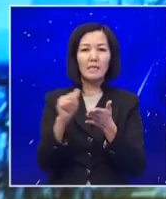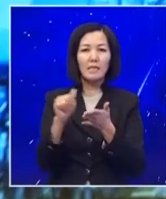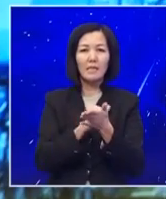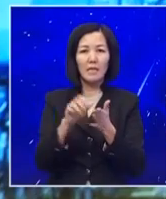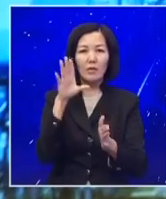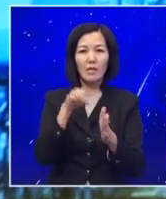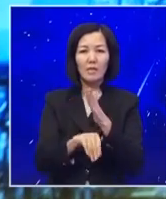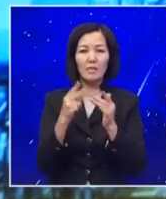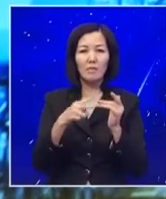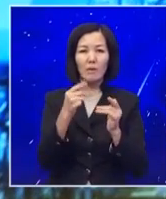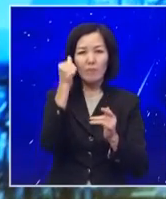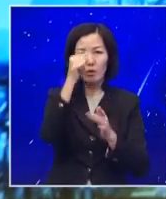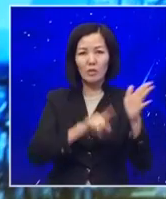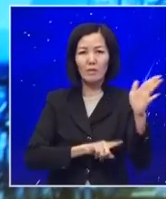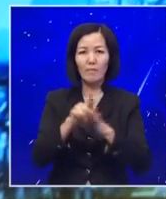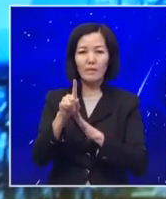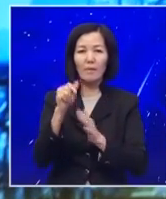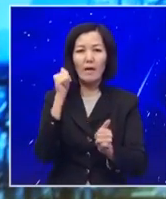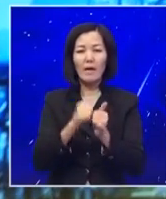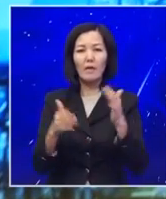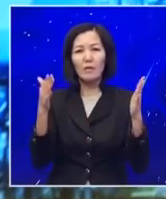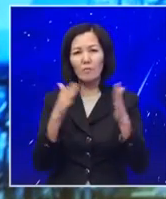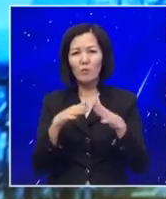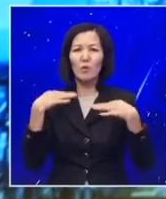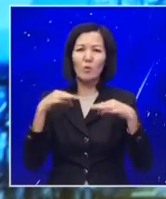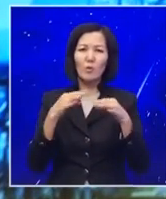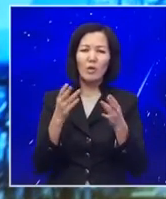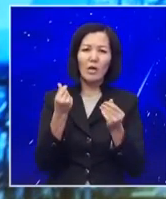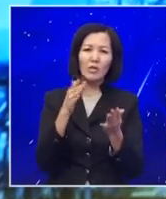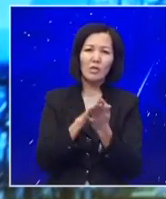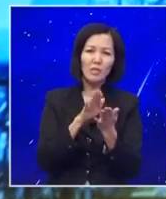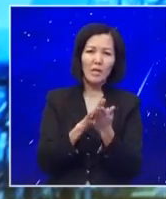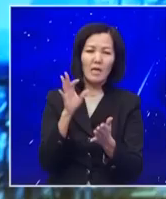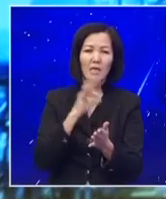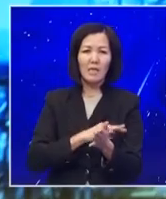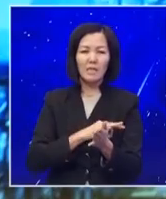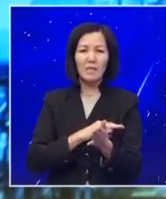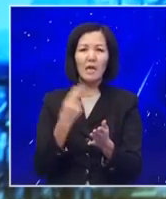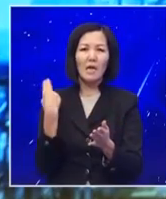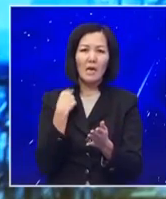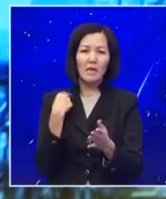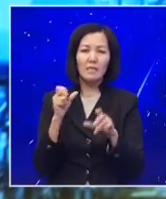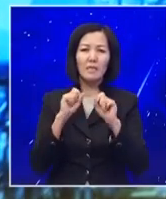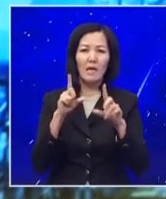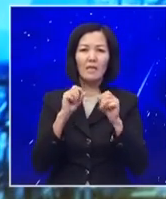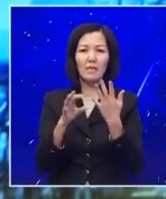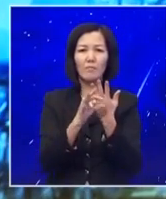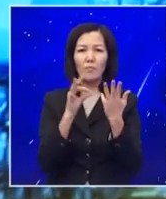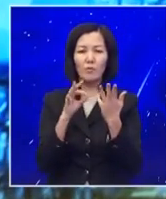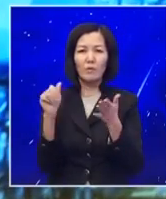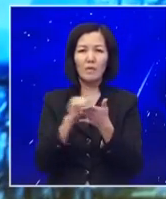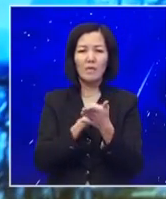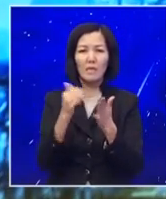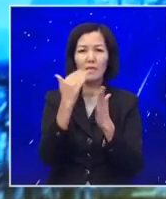Яғни 2021 жылдан бастап, әркім үйі, көлігі, жинаған ақшасы, кірісі мен қарызын, алтын бұйымдарын арнайы